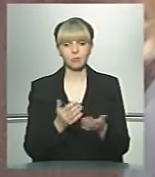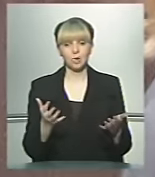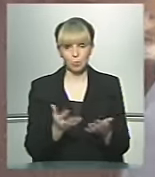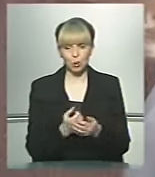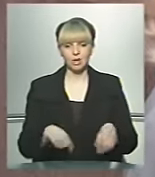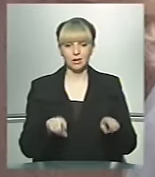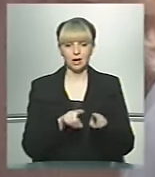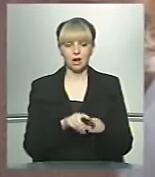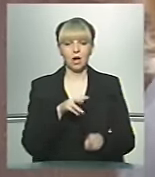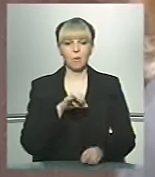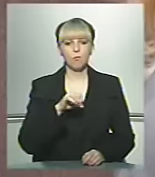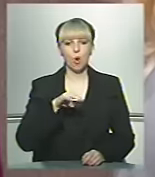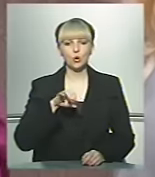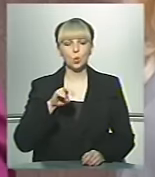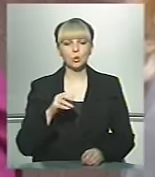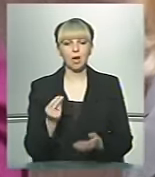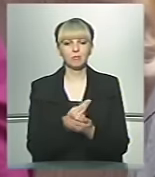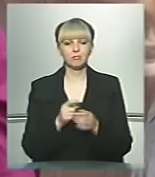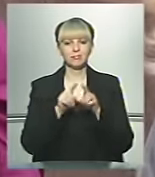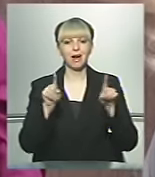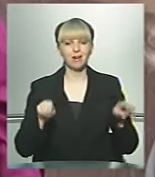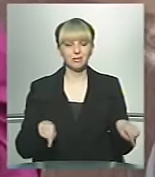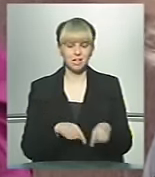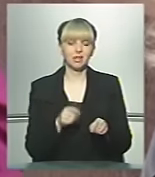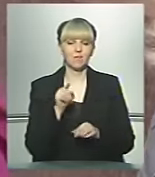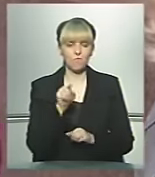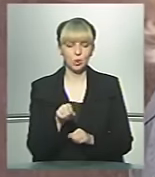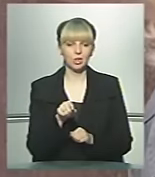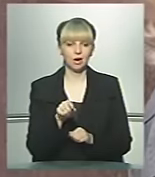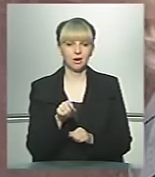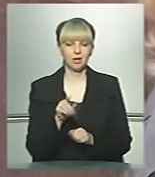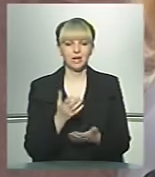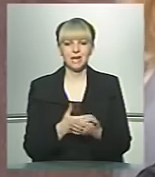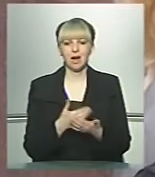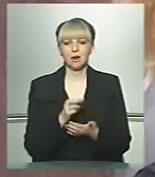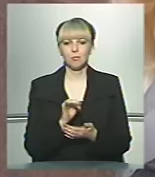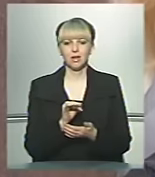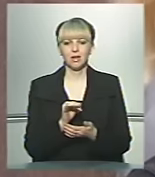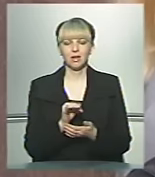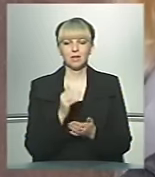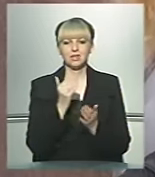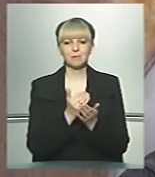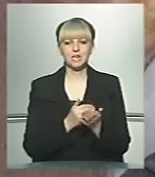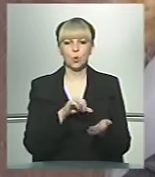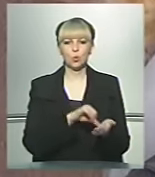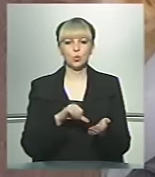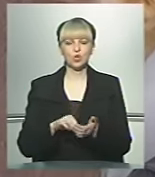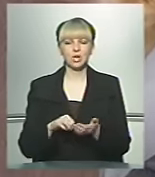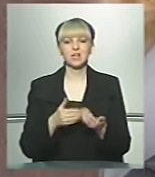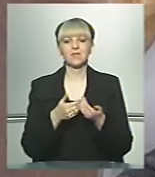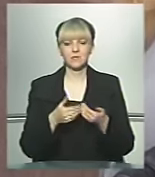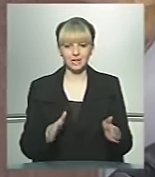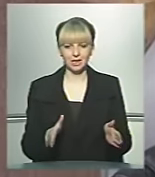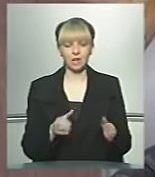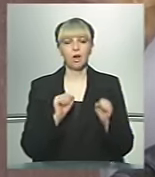така модульна картина. В принципі, вона якби список учасниць відкритий,